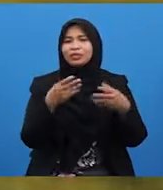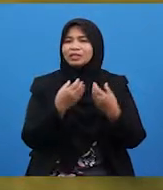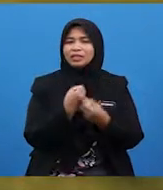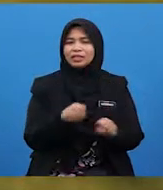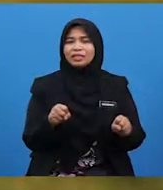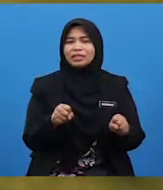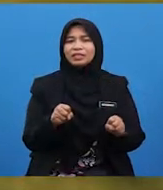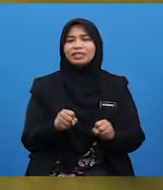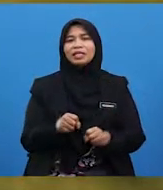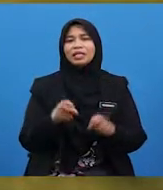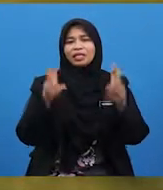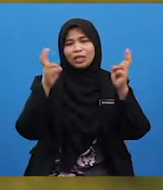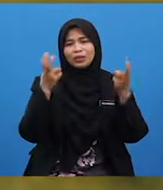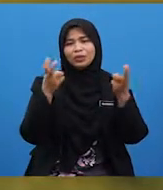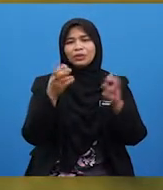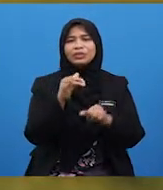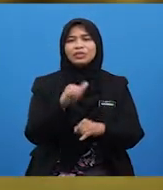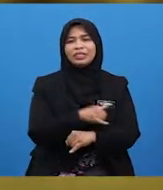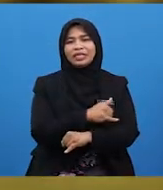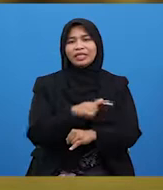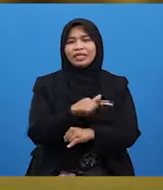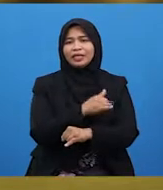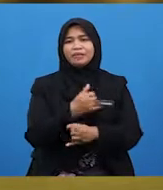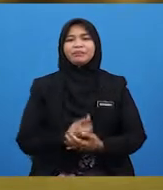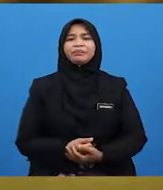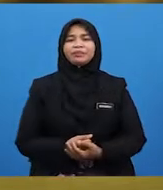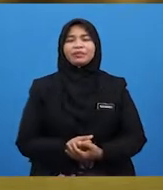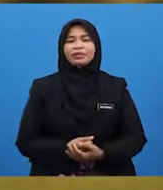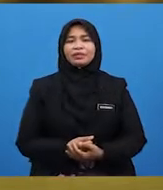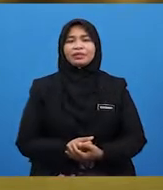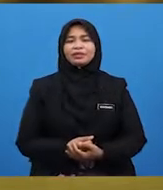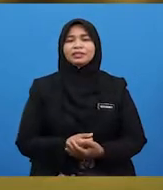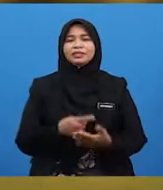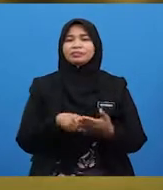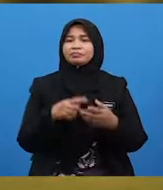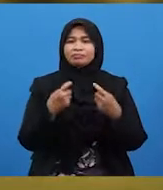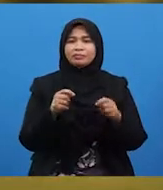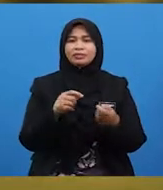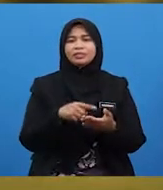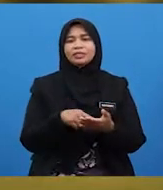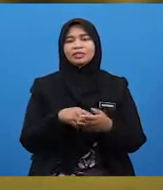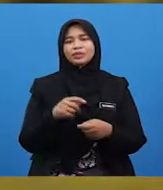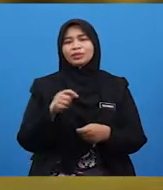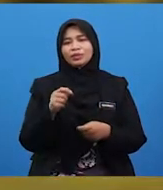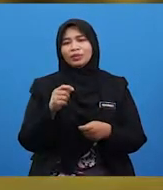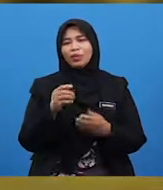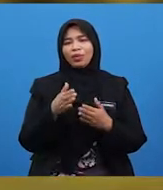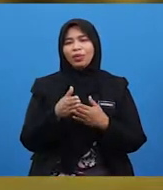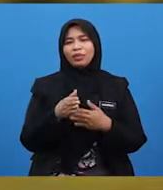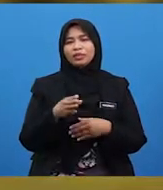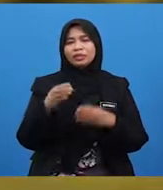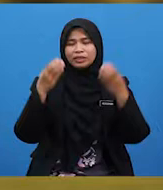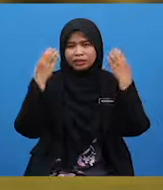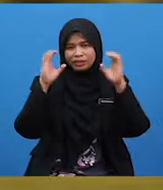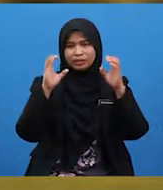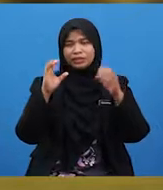bertajuk Syair Sayangi Jiran. Syair ini telah dikaryakan oleh Cikgu Wang Lok Hui.